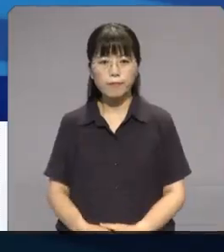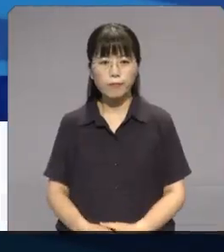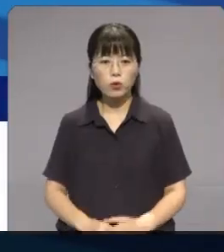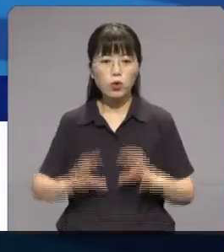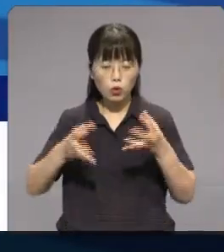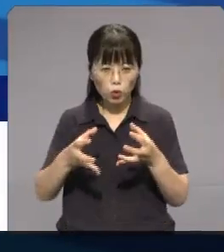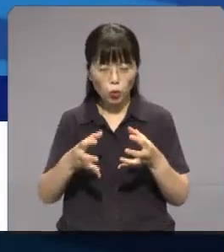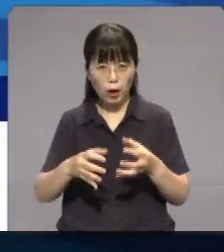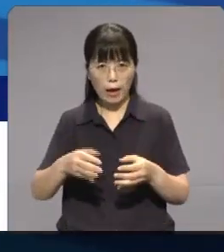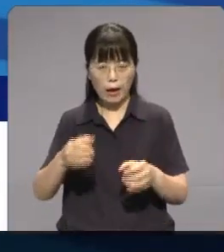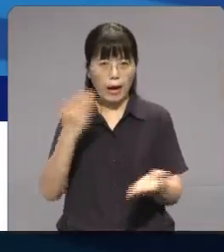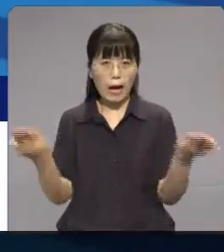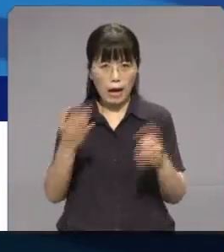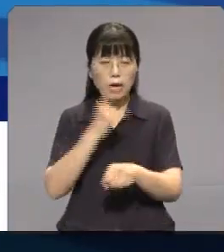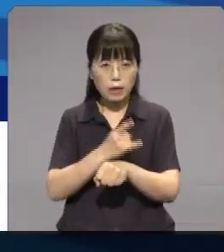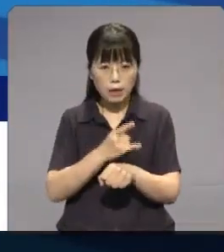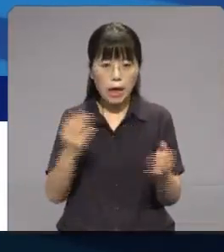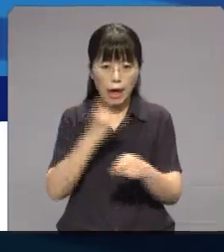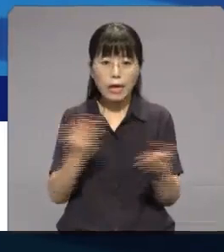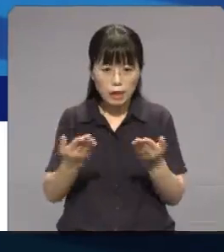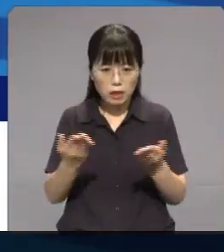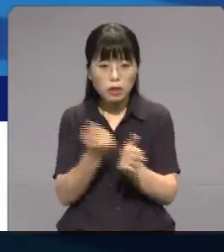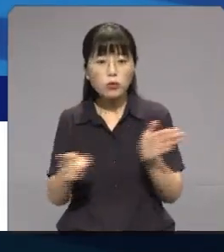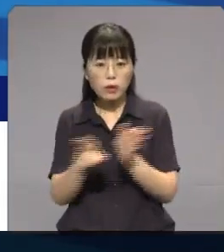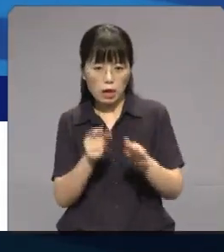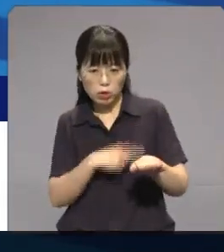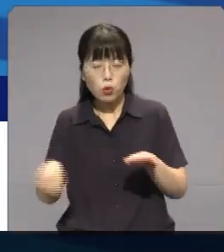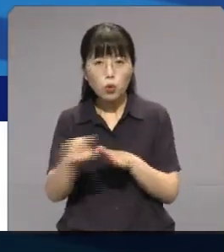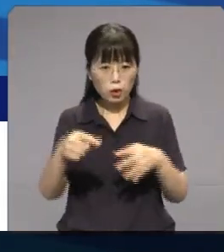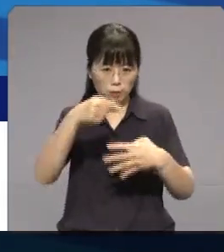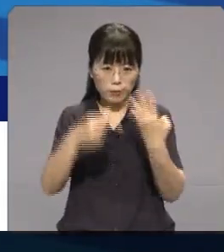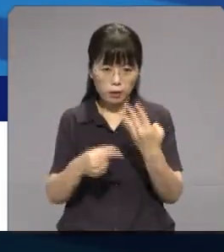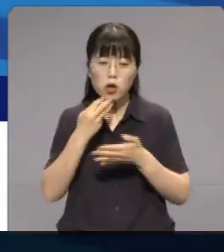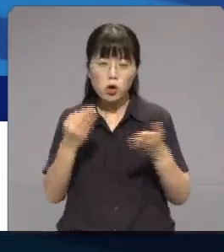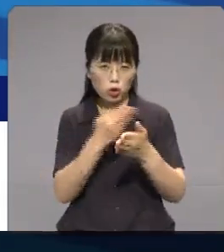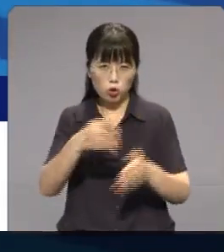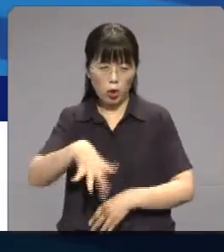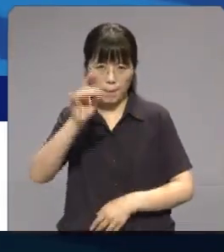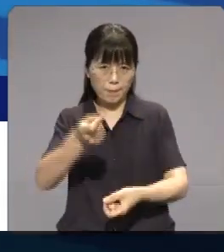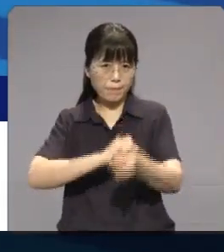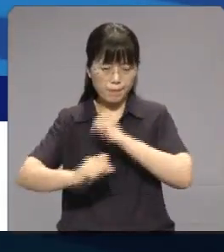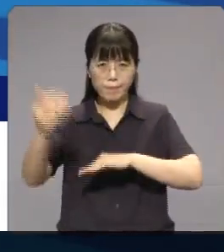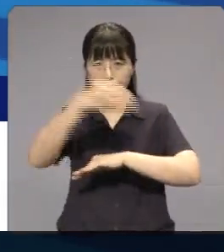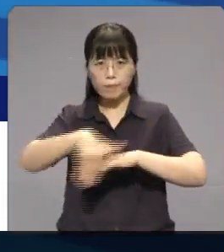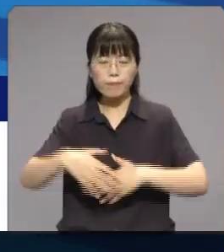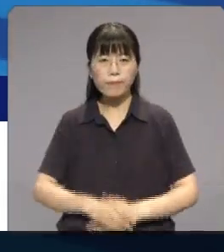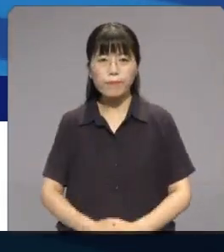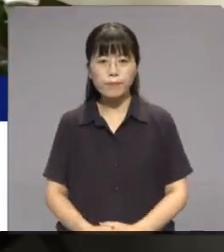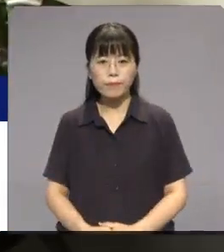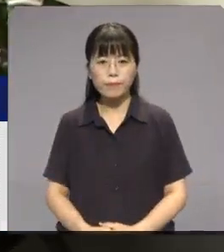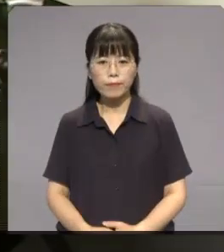국가 아젠다화를 하기 위한 선도적인 프로젝트를 경기도가 먼저 하도록